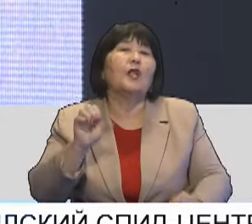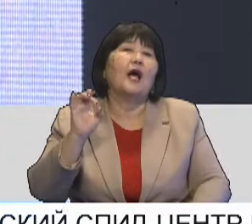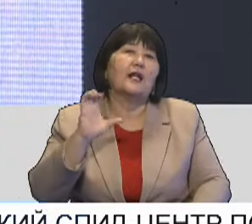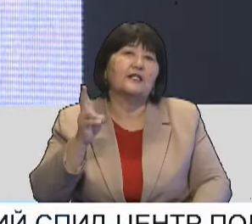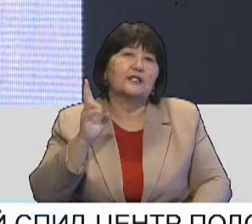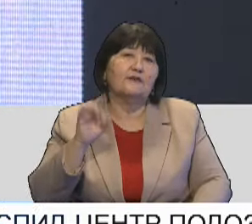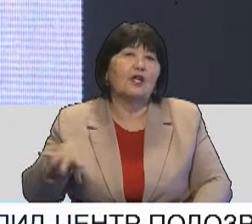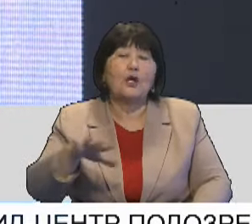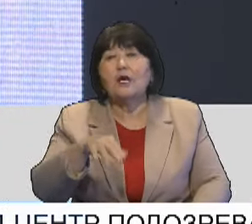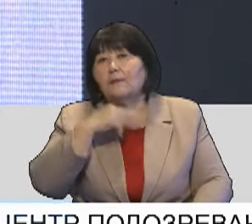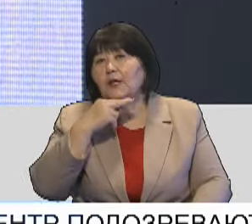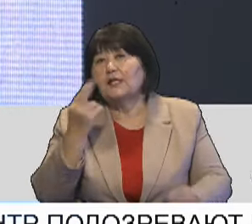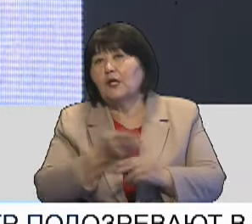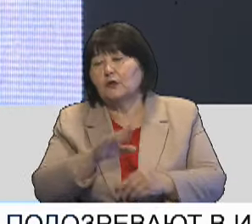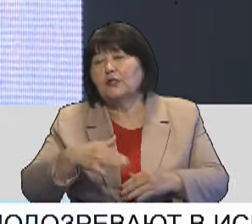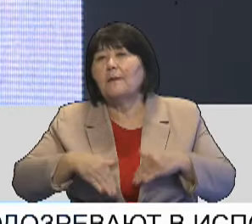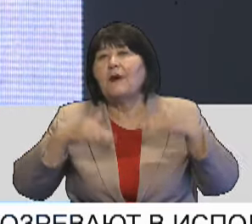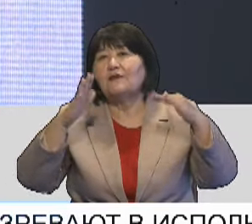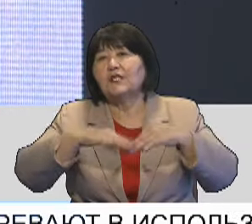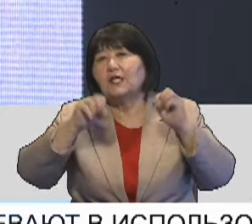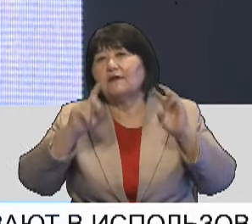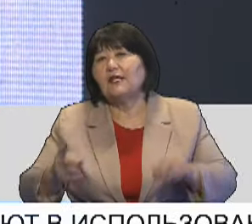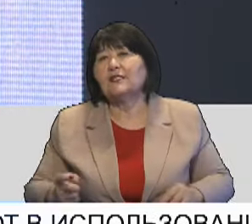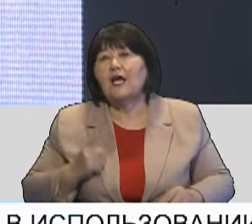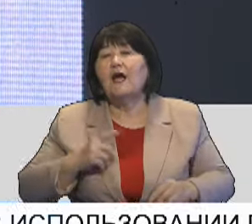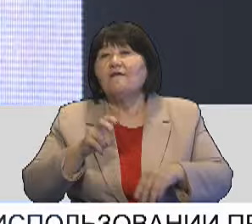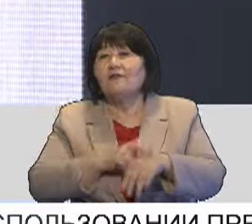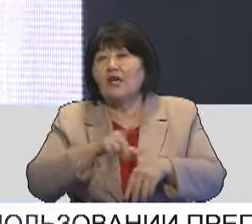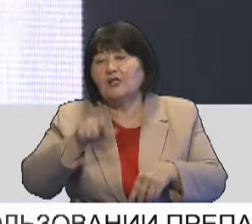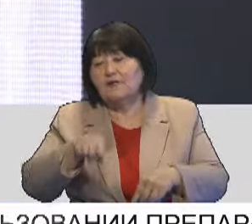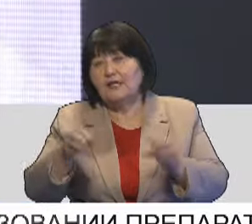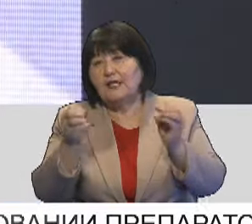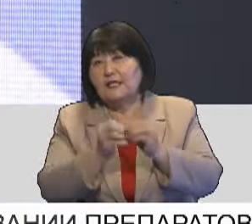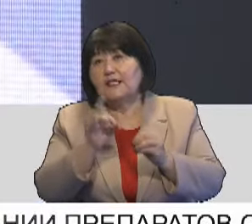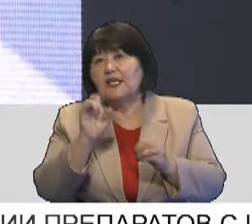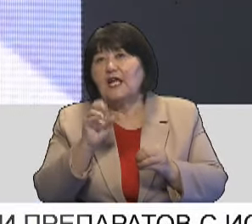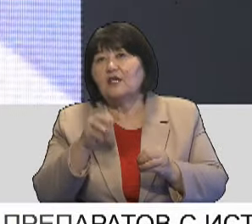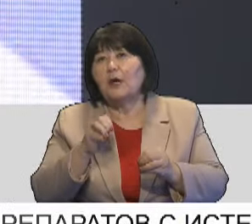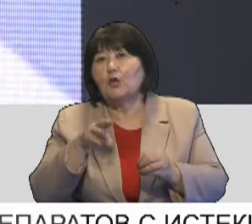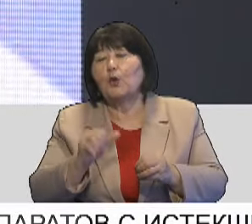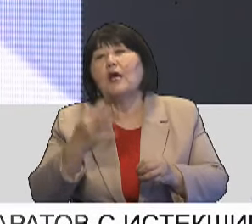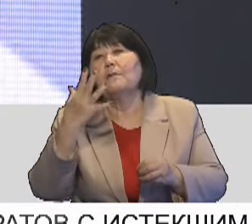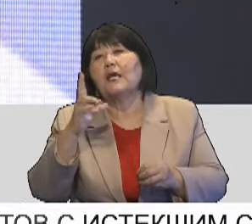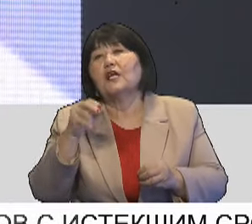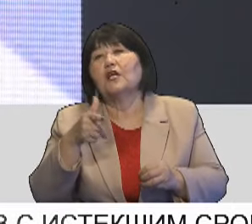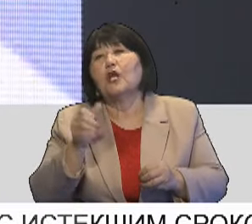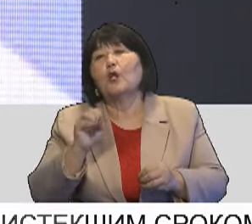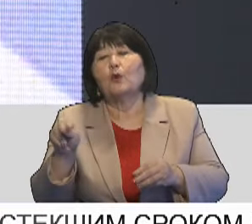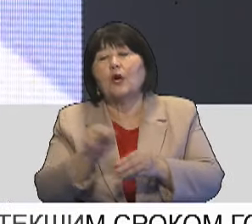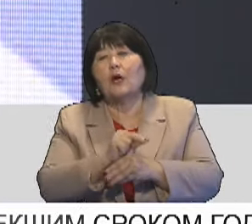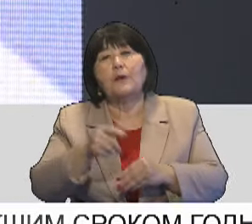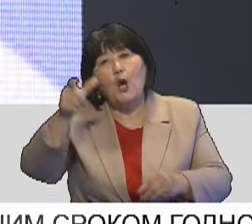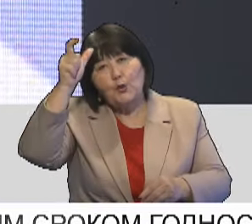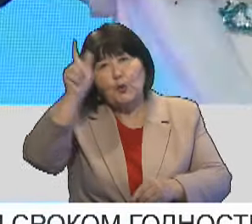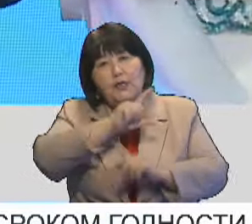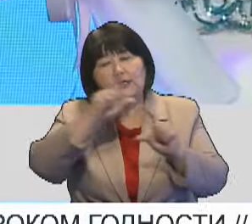Не остается без внимания и вопрос повышения квалификации врачей. В этом году 10 реаниматологов и 5 кардиологов прошли обучение в турецкой